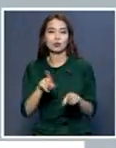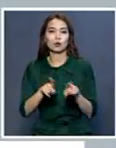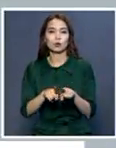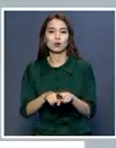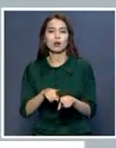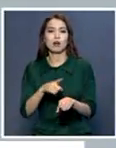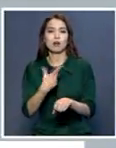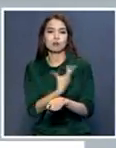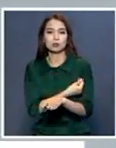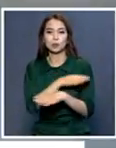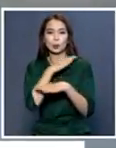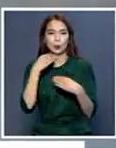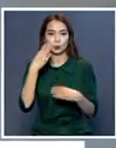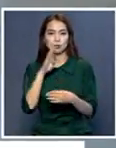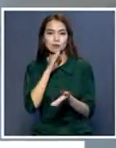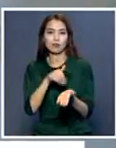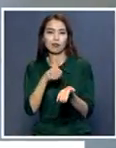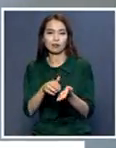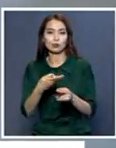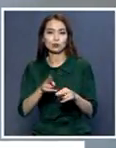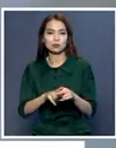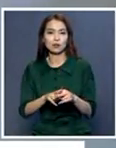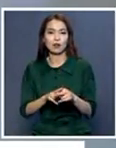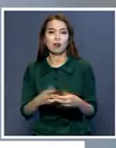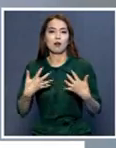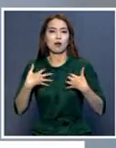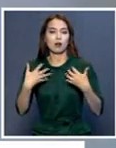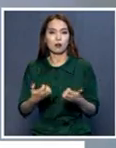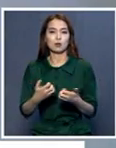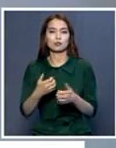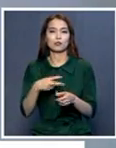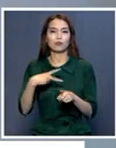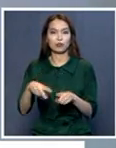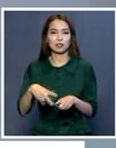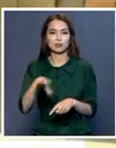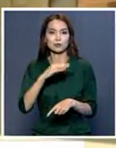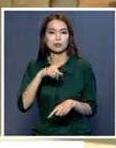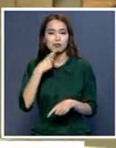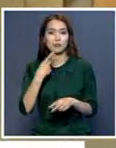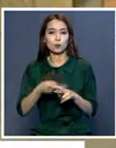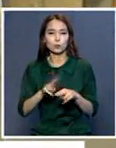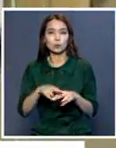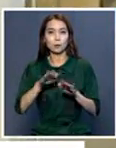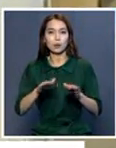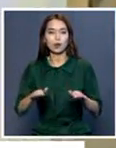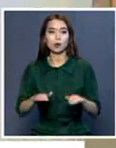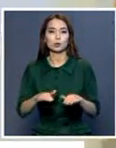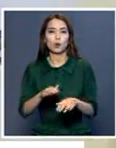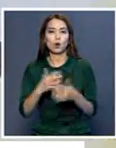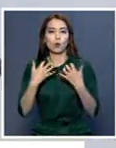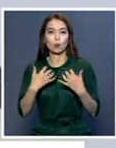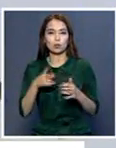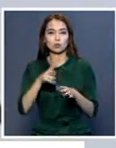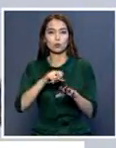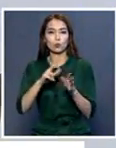бас тартып отыр. Олары бұл дінге қарсы, сондай-ақ денсаулыққа зиян дейді. Біріккен ұлттар ұйымы балалар қорының дерегінше